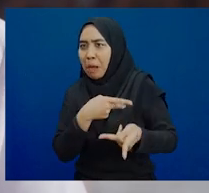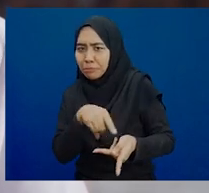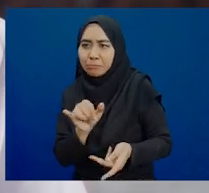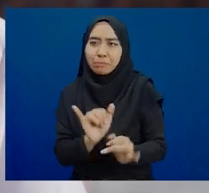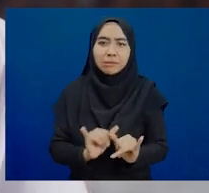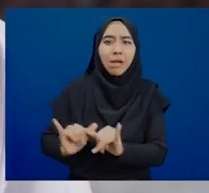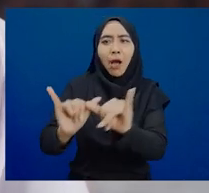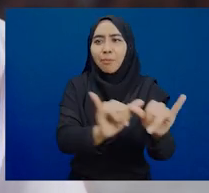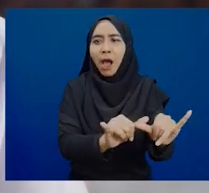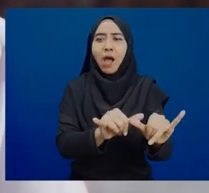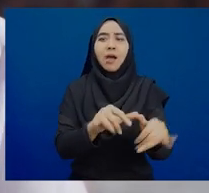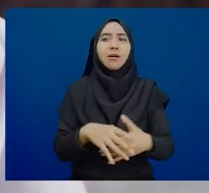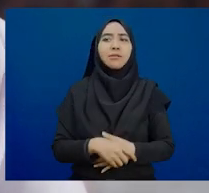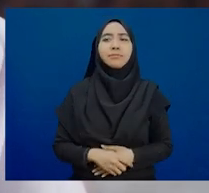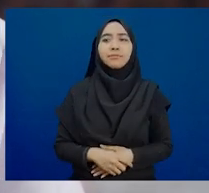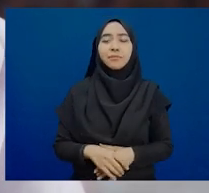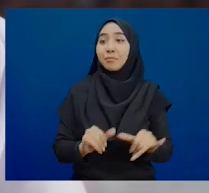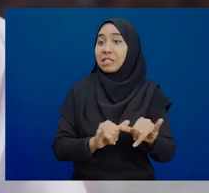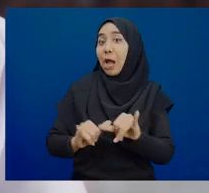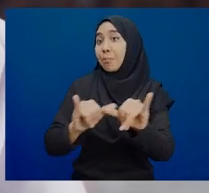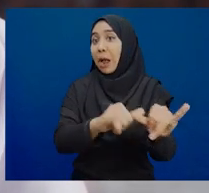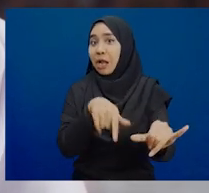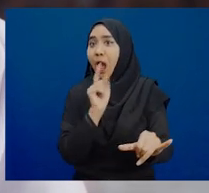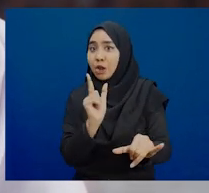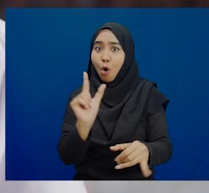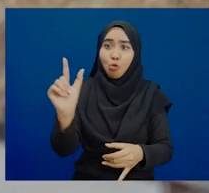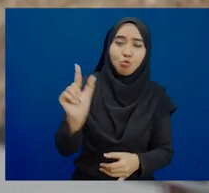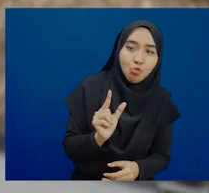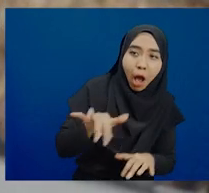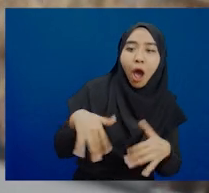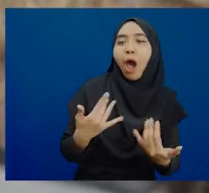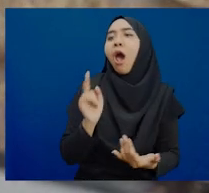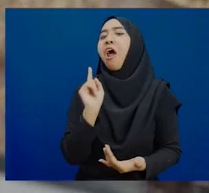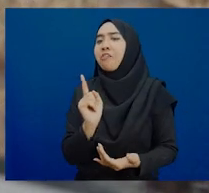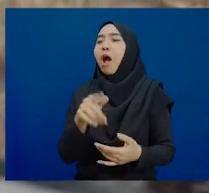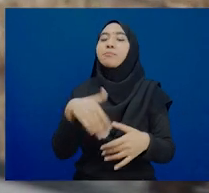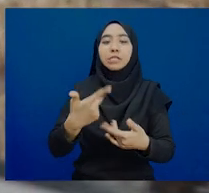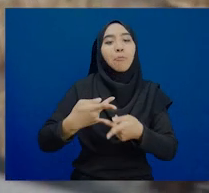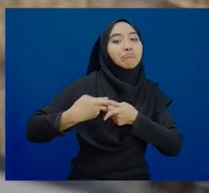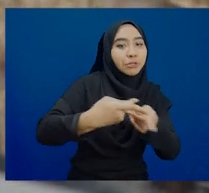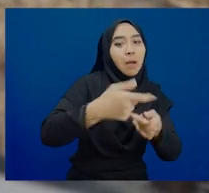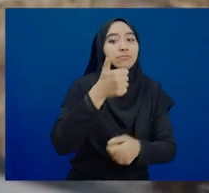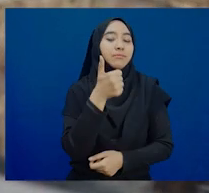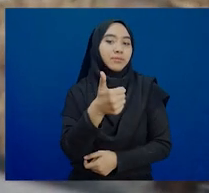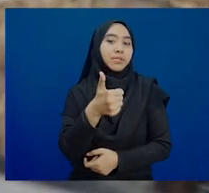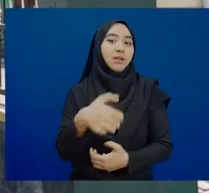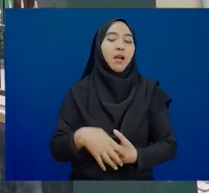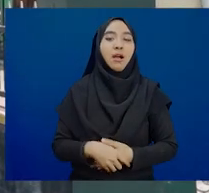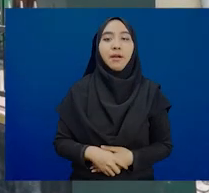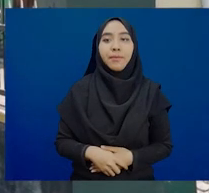wujud beras itu sudah dititipkan di situ. Kayak yang anggota yang punya usaha apa boleh dititipkan di situ.